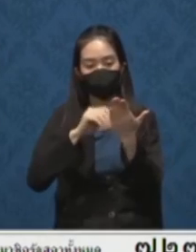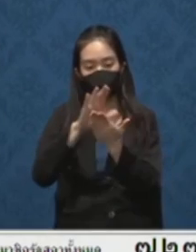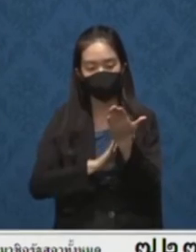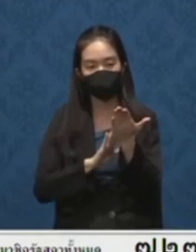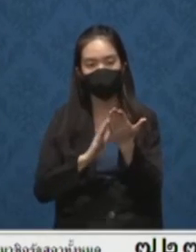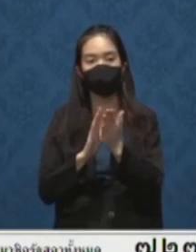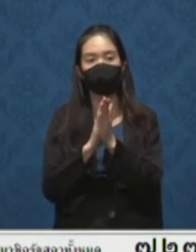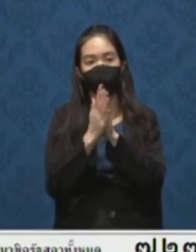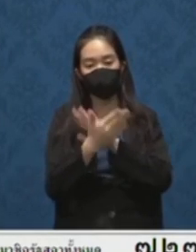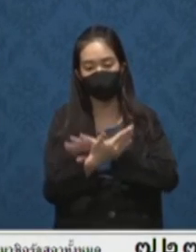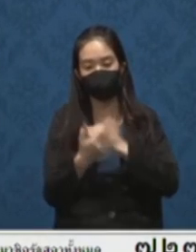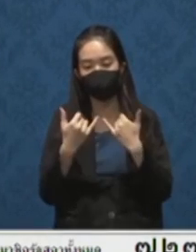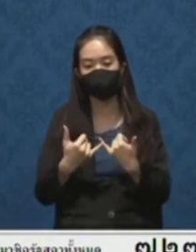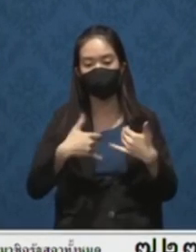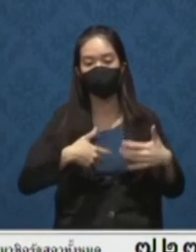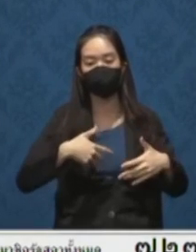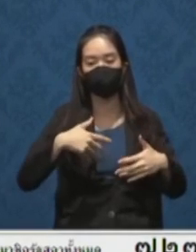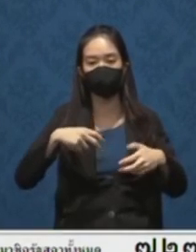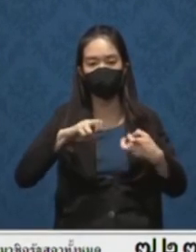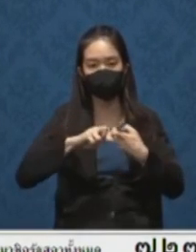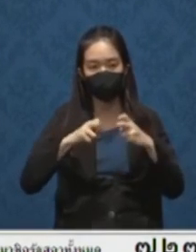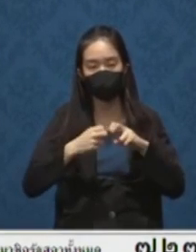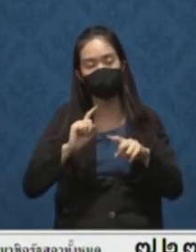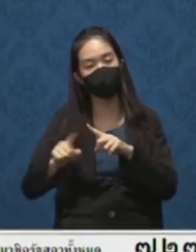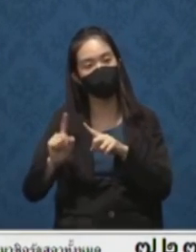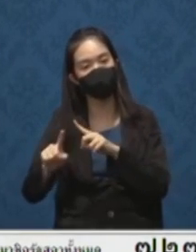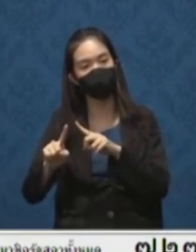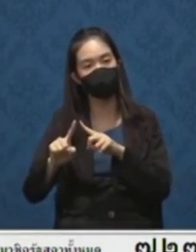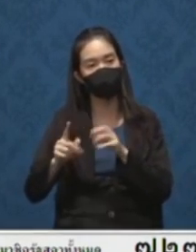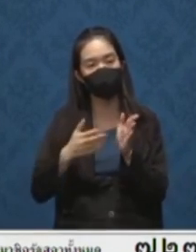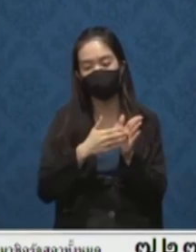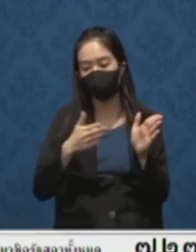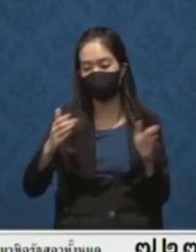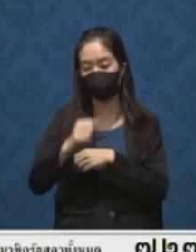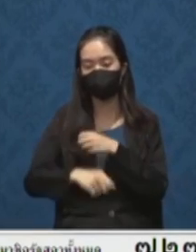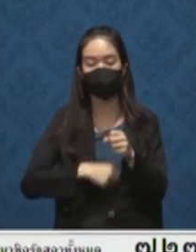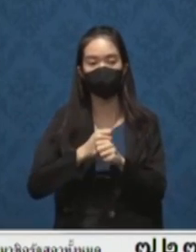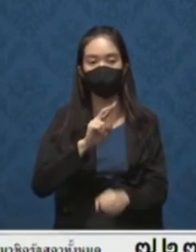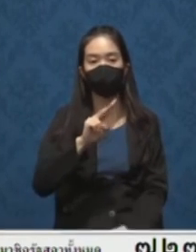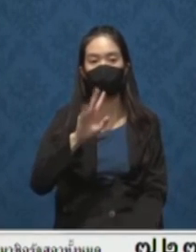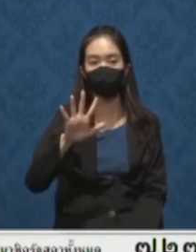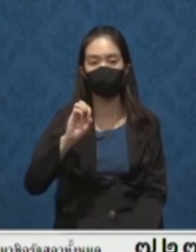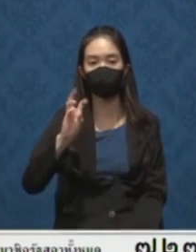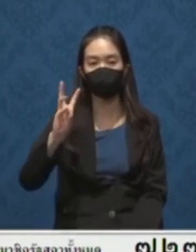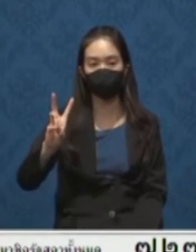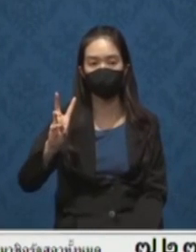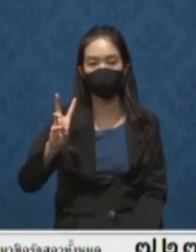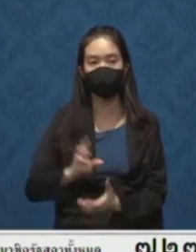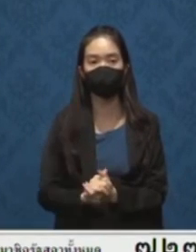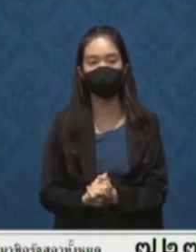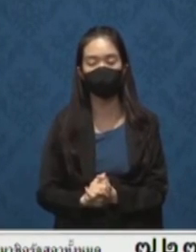ปัญหาของบ้านเมืองที่เกิดขึ้นในช่วงปี 2,556 จนกระทง 2 ปี 55